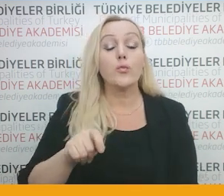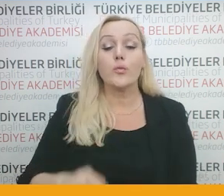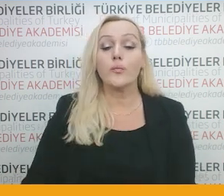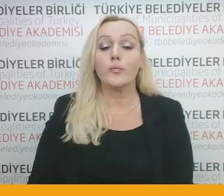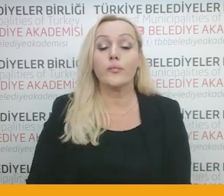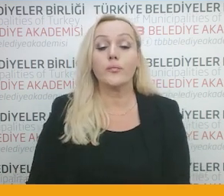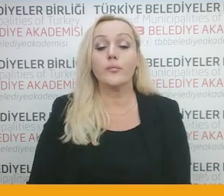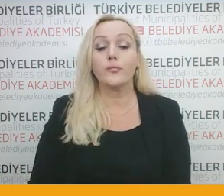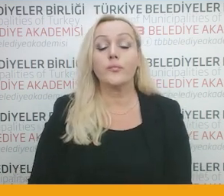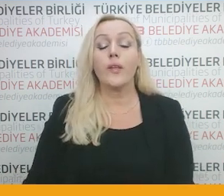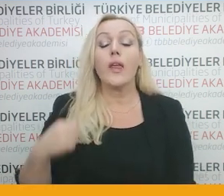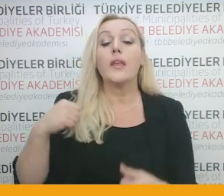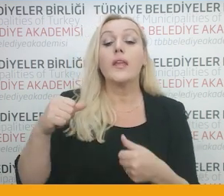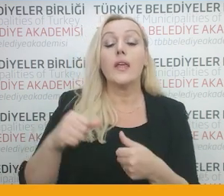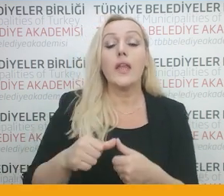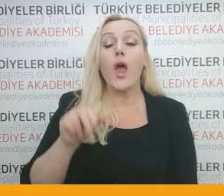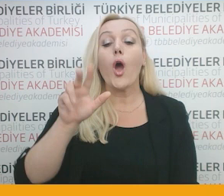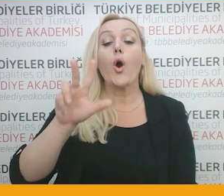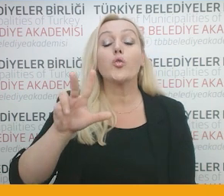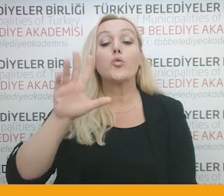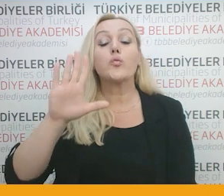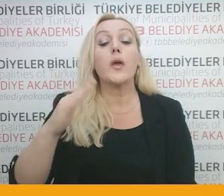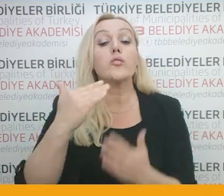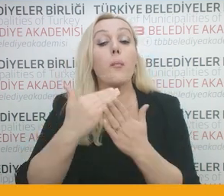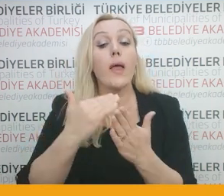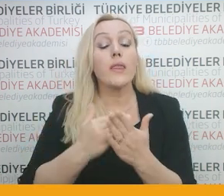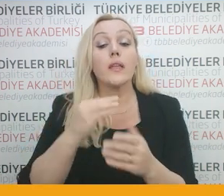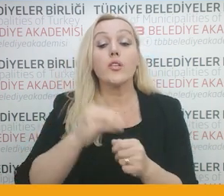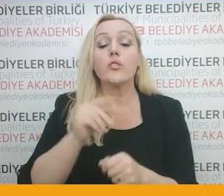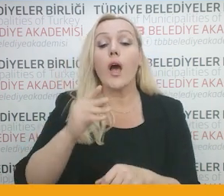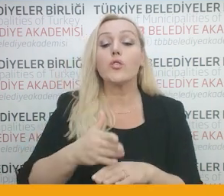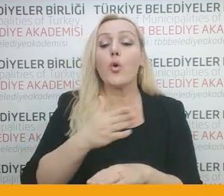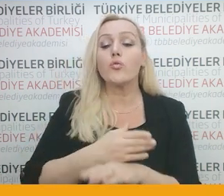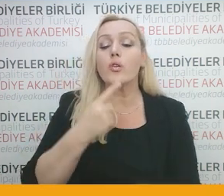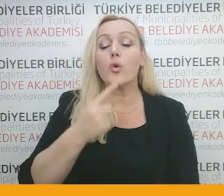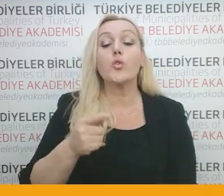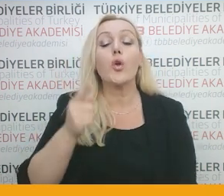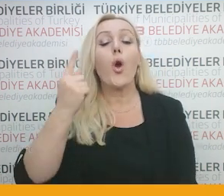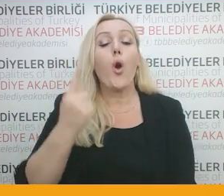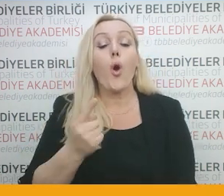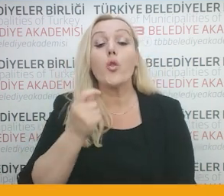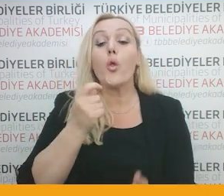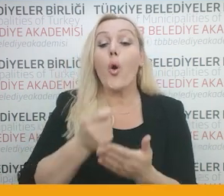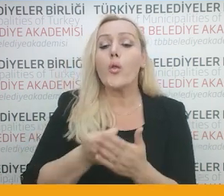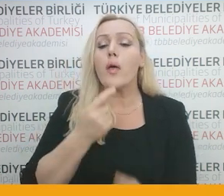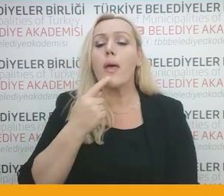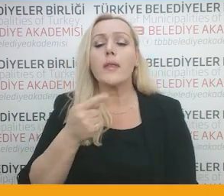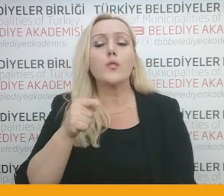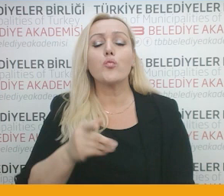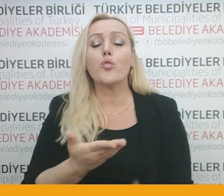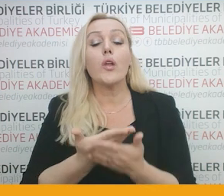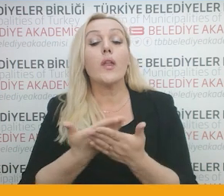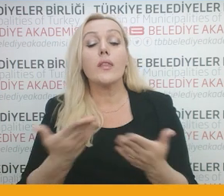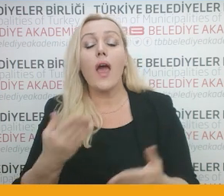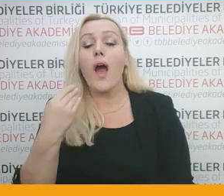Yine 35. maddede biraz önce bahsettik. Ön ödeme kavramından bahsettik. Önleme nedir?